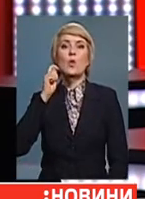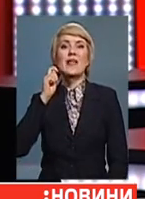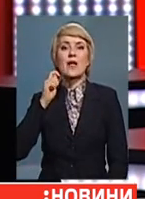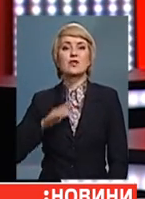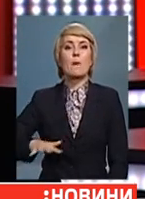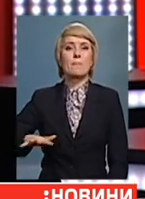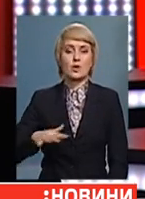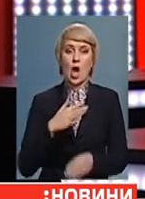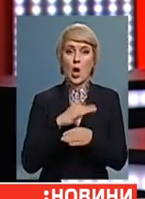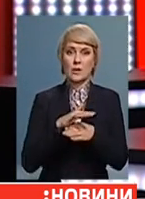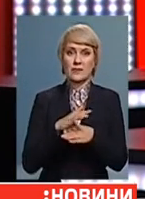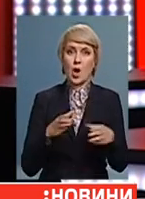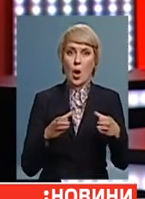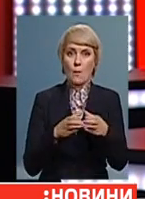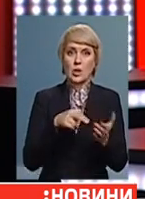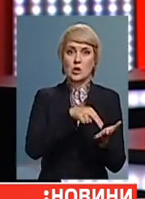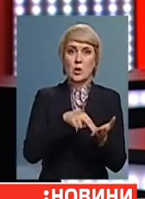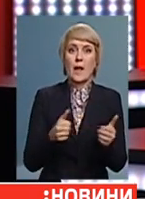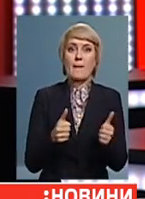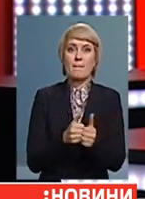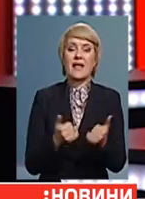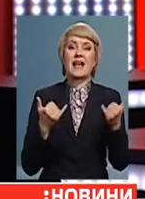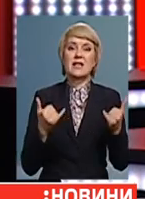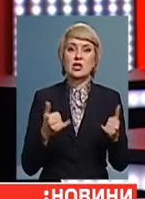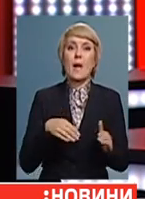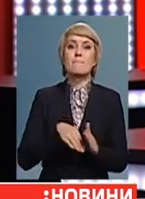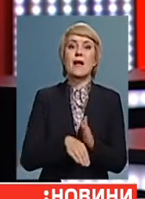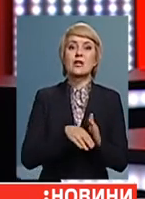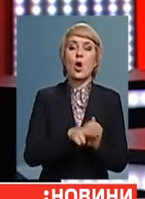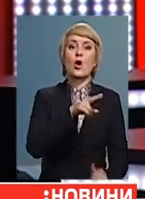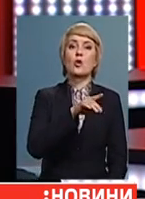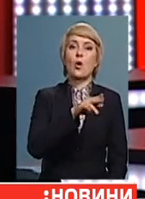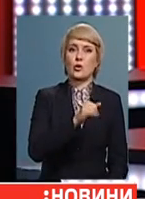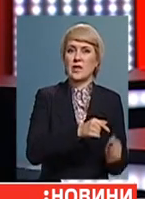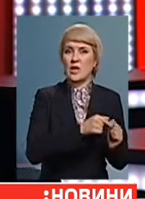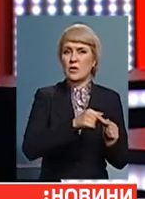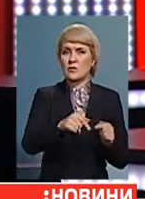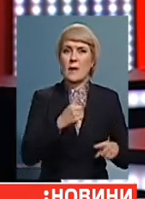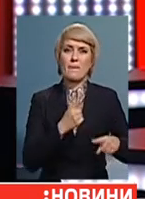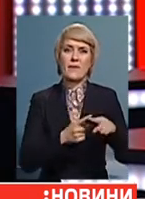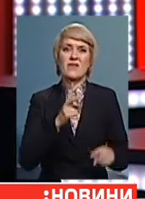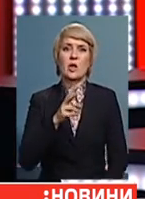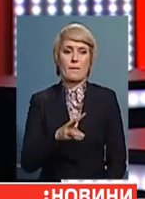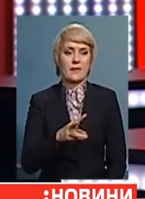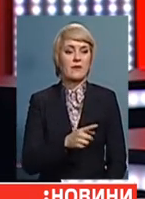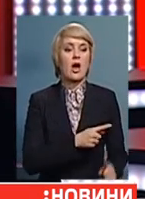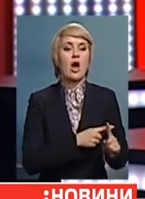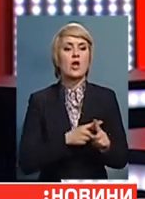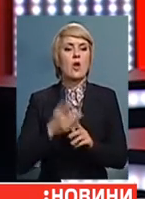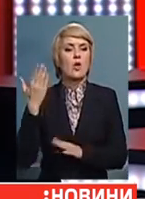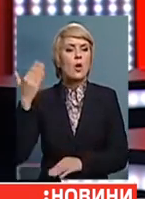розстрільні команди стояли біля нинішнього метро Дорогожичі, розтягнувшись майже на півкілометра. Хронологія тих подій від Олени Близнякової.